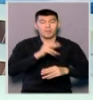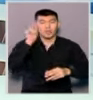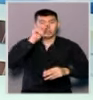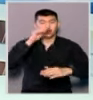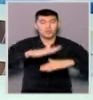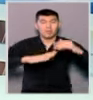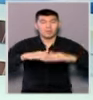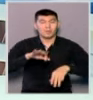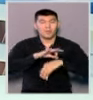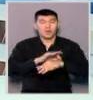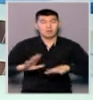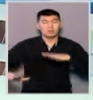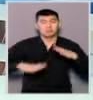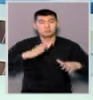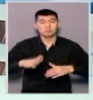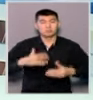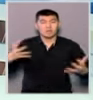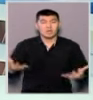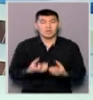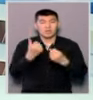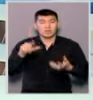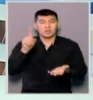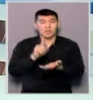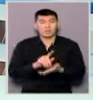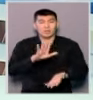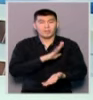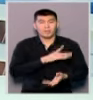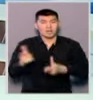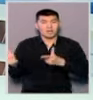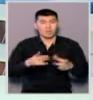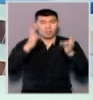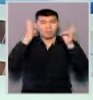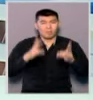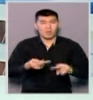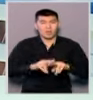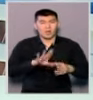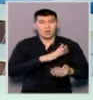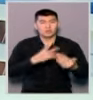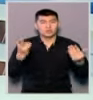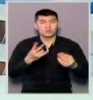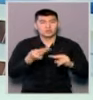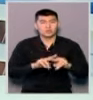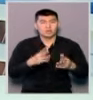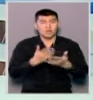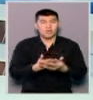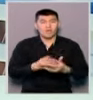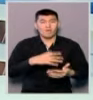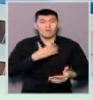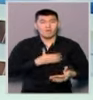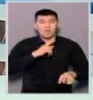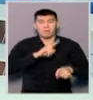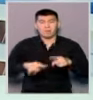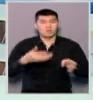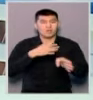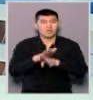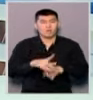где проходила тренировка спасателей, которые должны быть готовы к любым чрезвычайным ситуациям, требующих от них